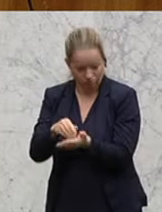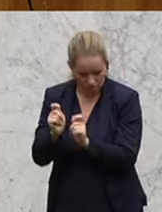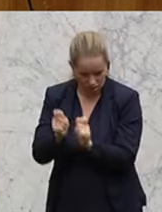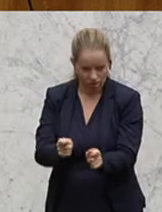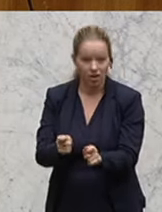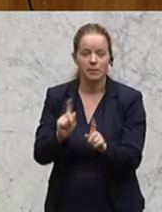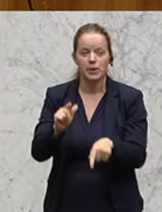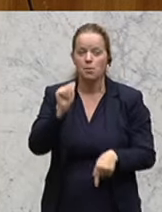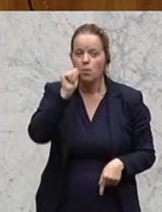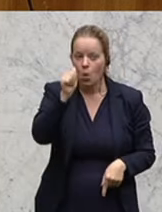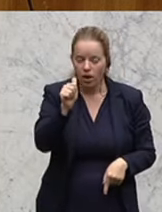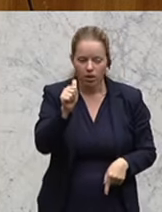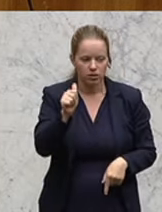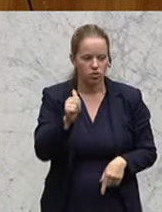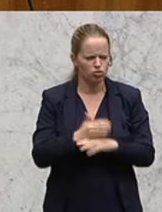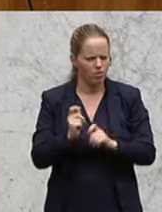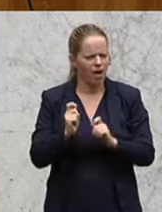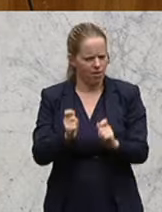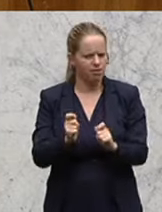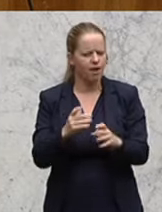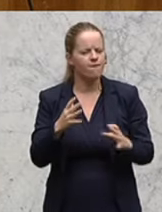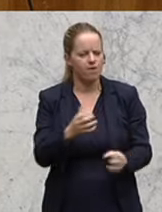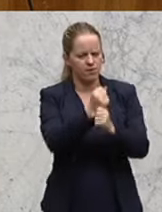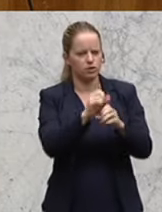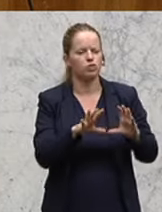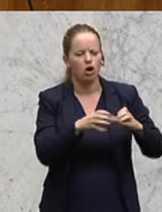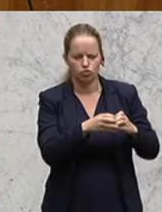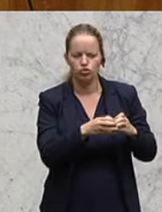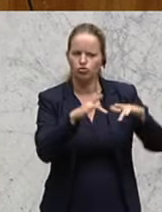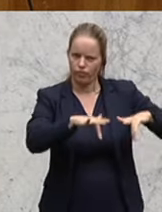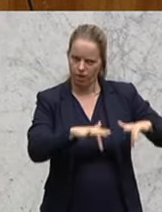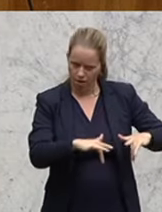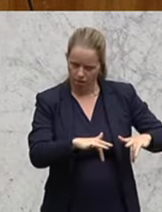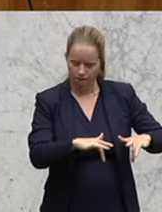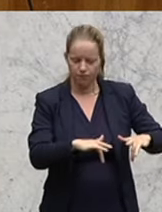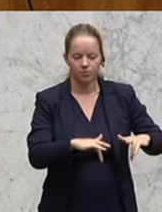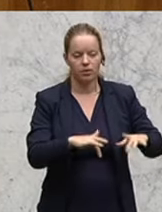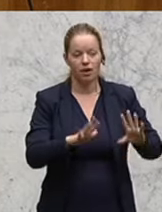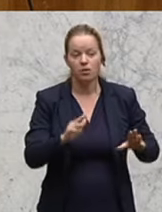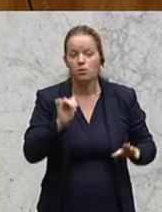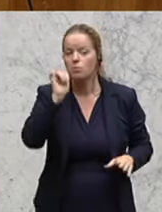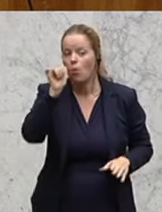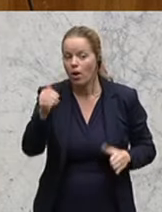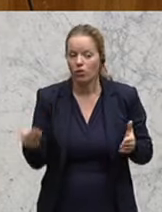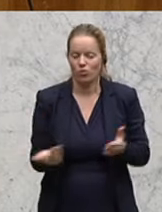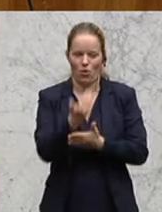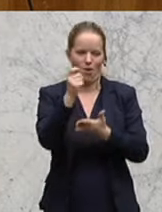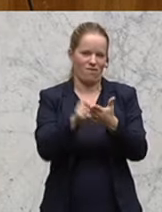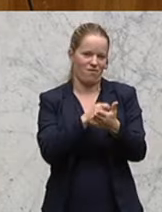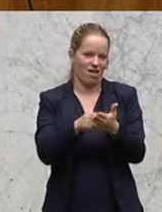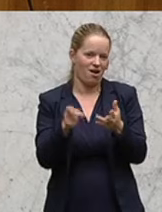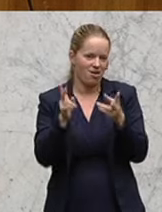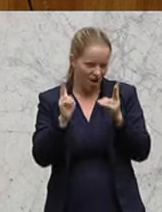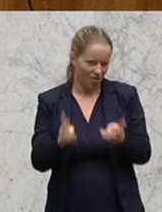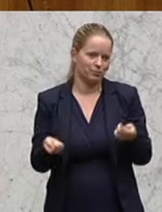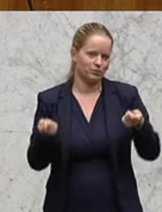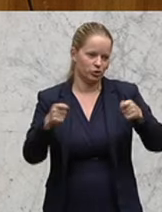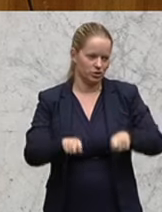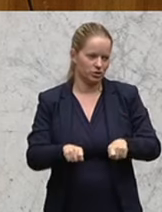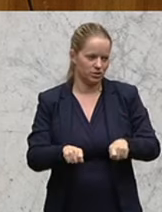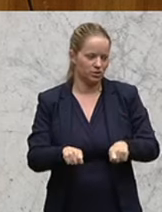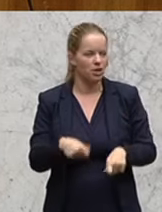eines Antrags, der bereits im Verfassungsausschuss liegt, eine Neuwahl beschließen können hier im Haus. Und ich freue